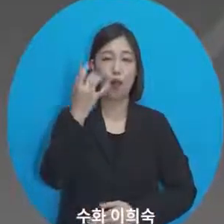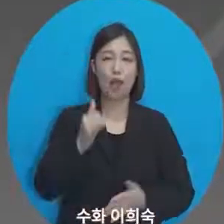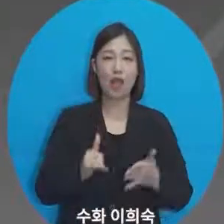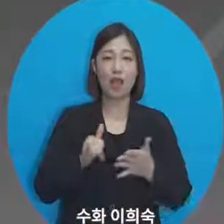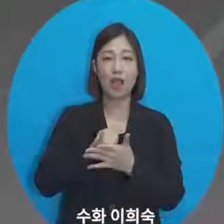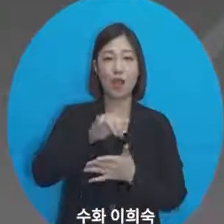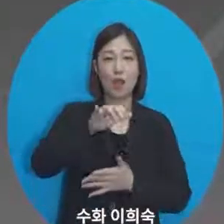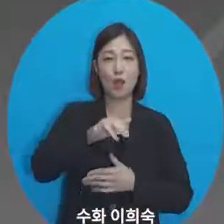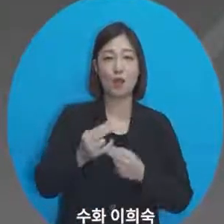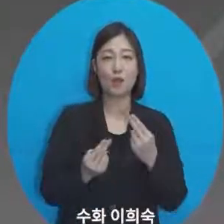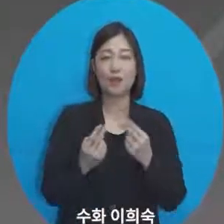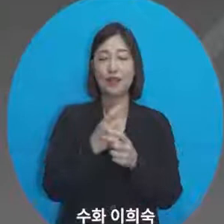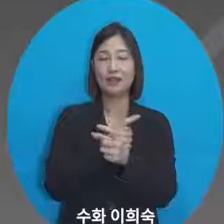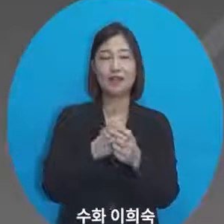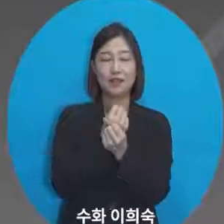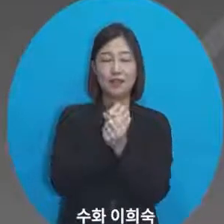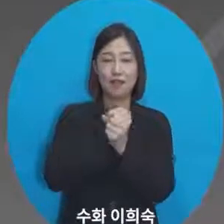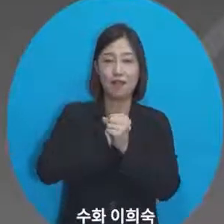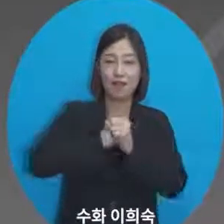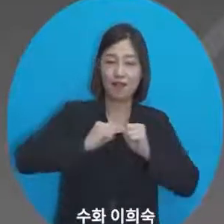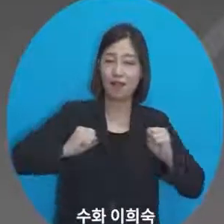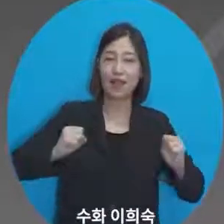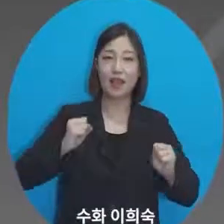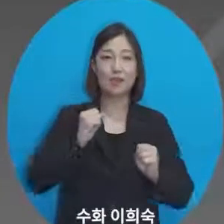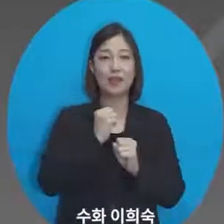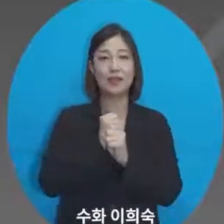대지 면적을 크게 확장하여 약